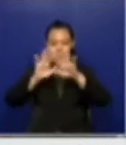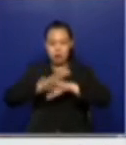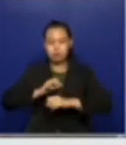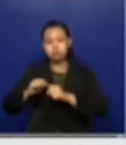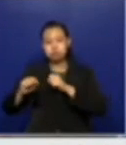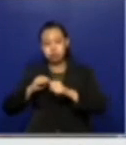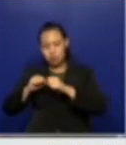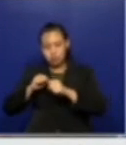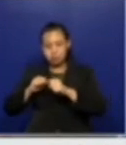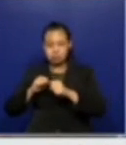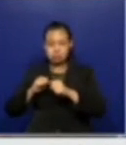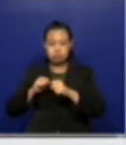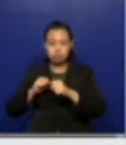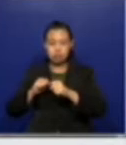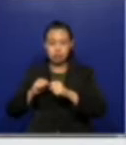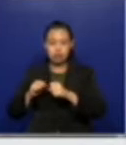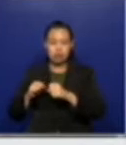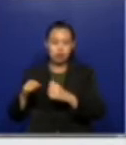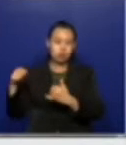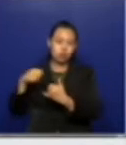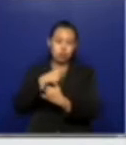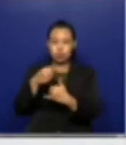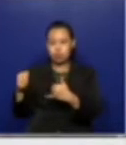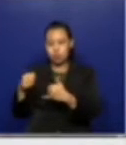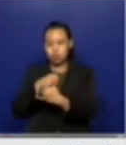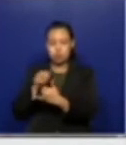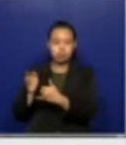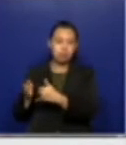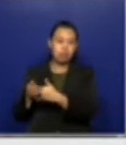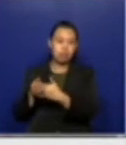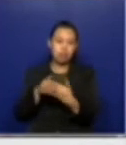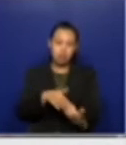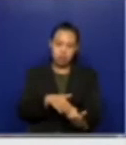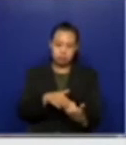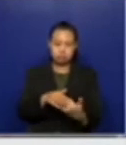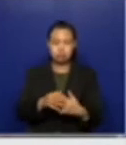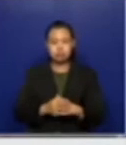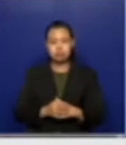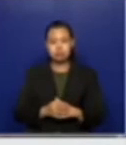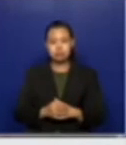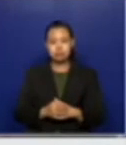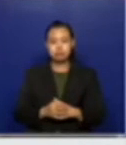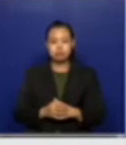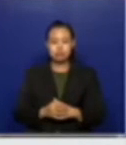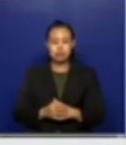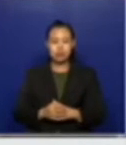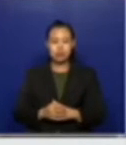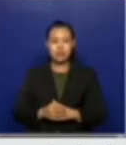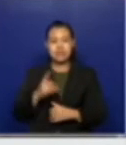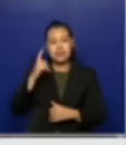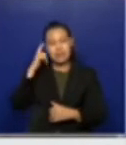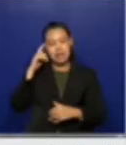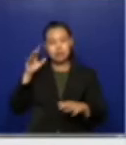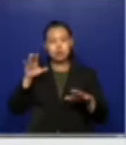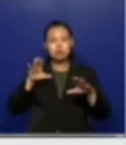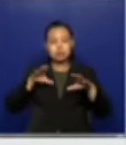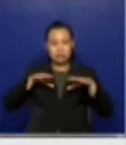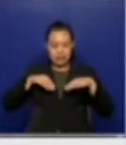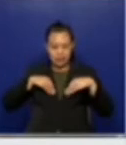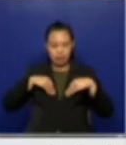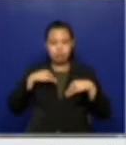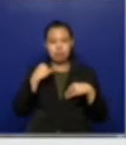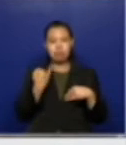าพถูกถลุงยับเยินพี่เลี้ยงต้องโยนผ้ายอมแพ้หมดท